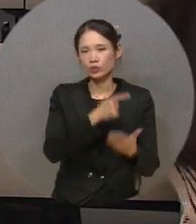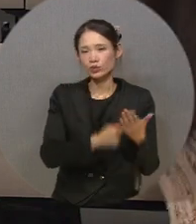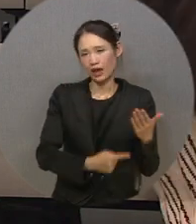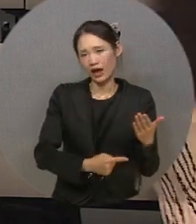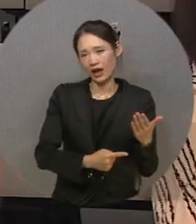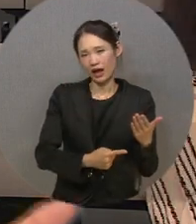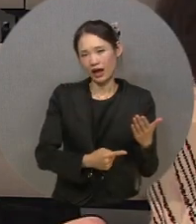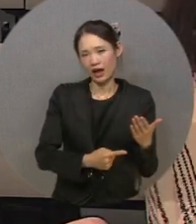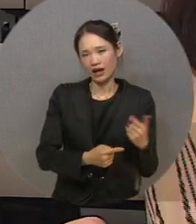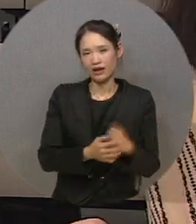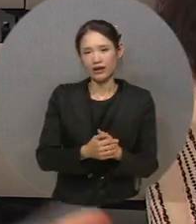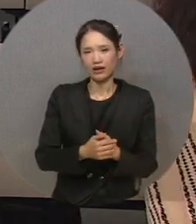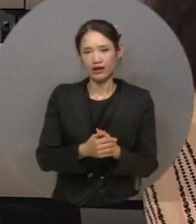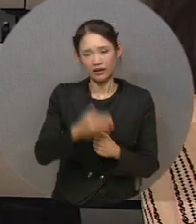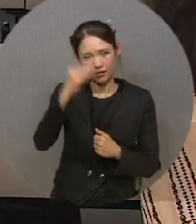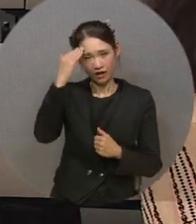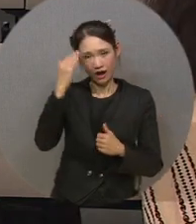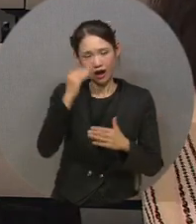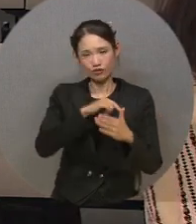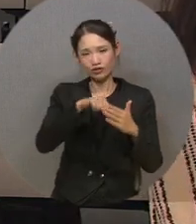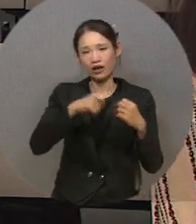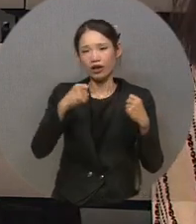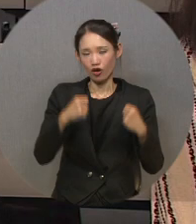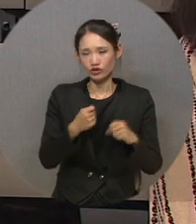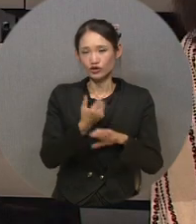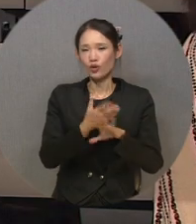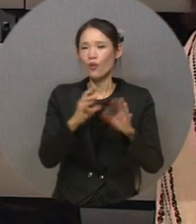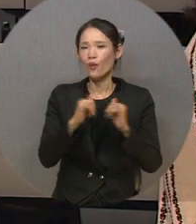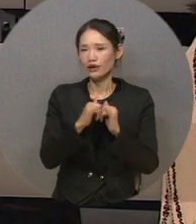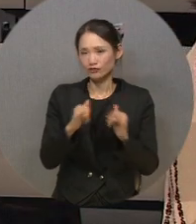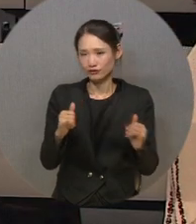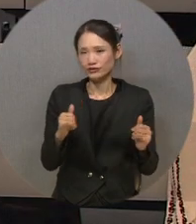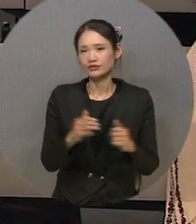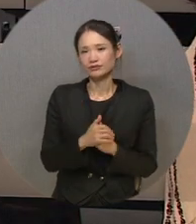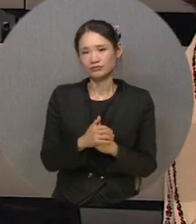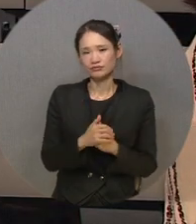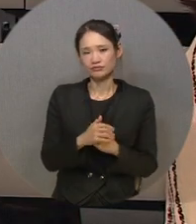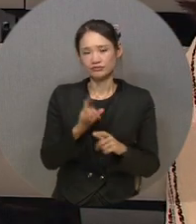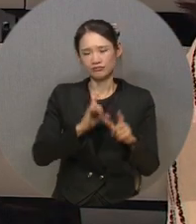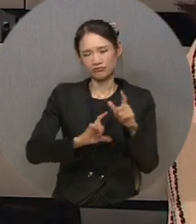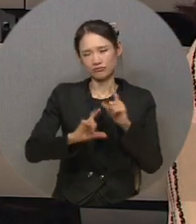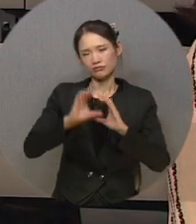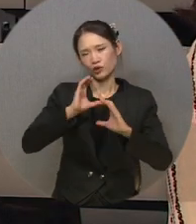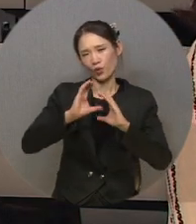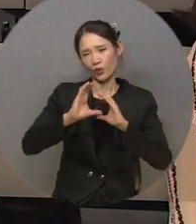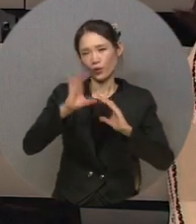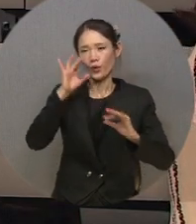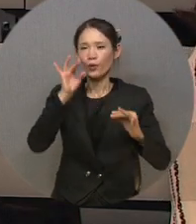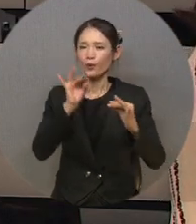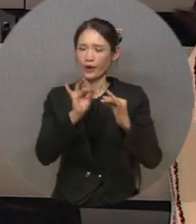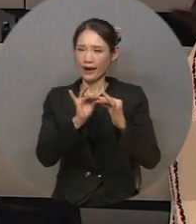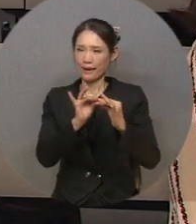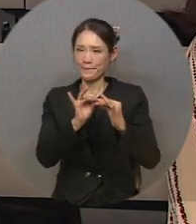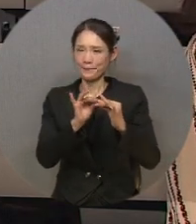하더라도 한국 내에 거주하는 외국인들에게 좀 더 소통과 공감을 통해서